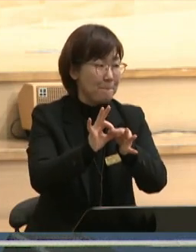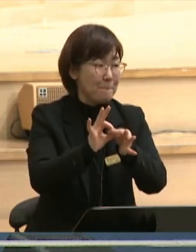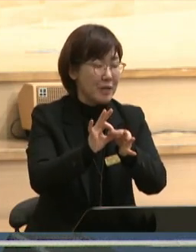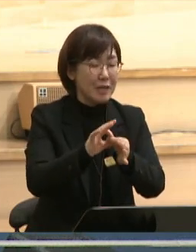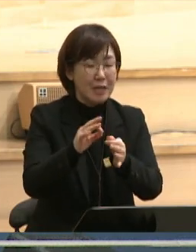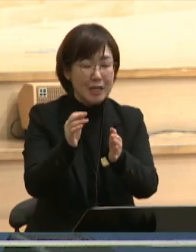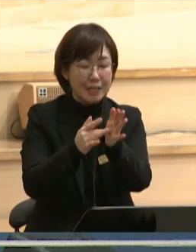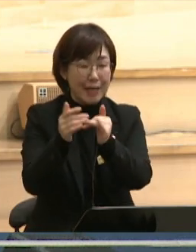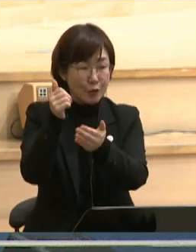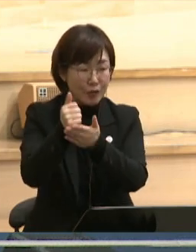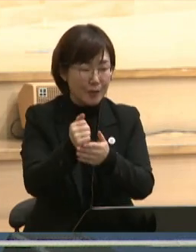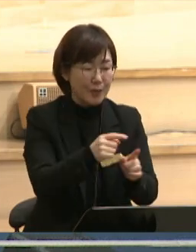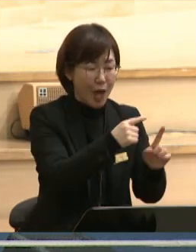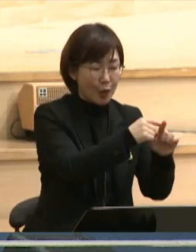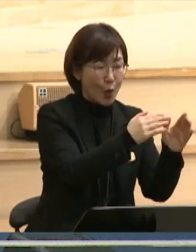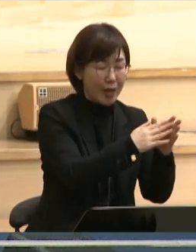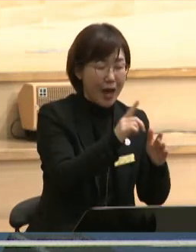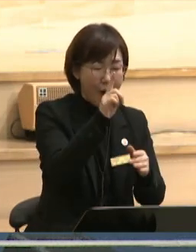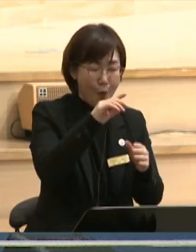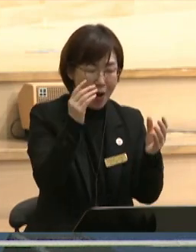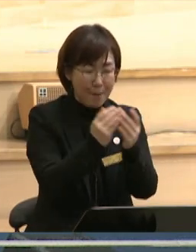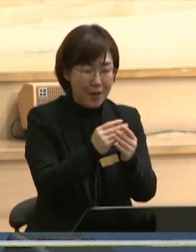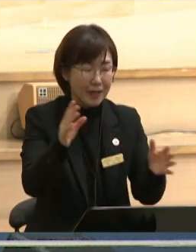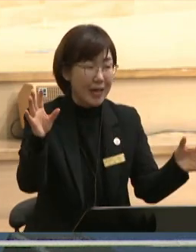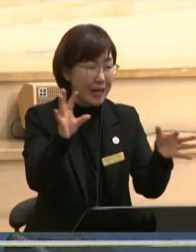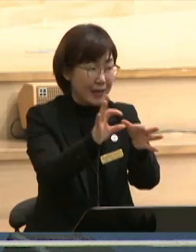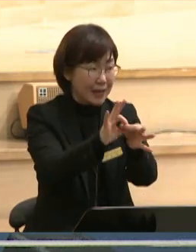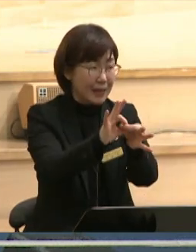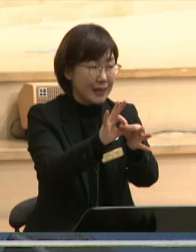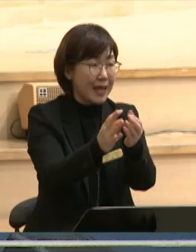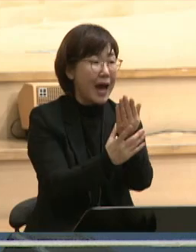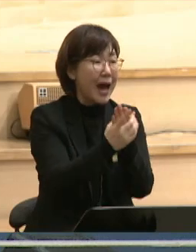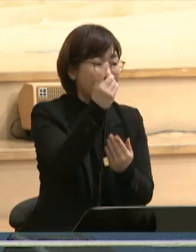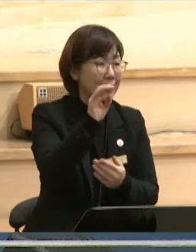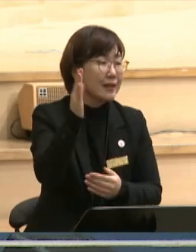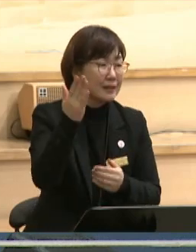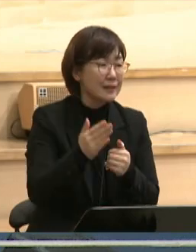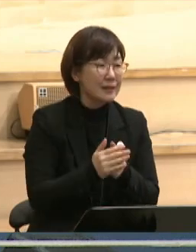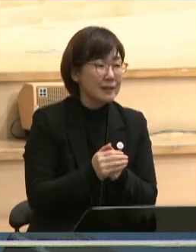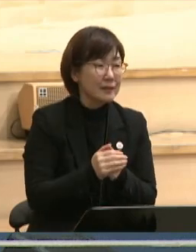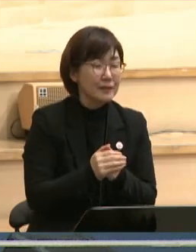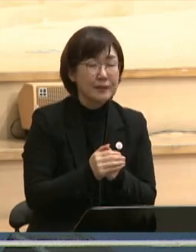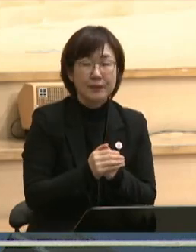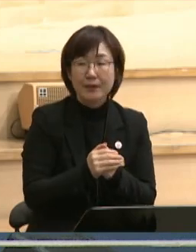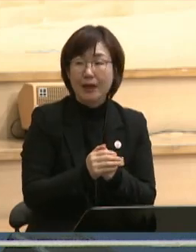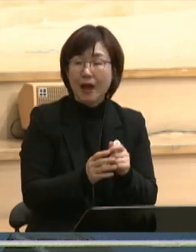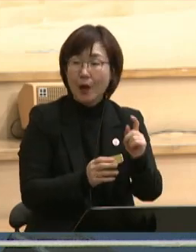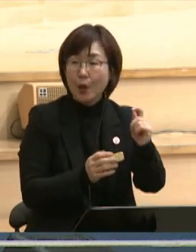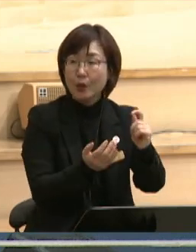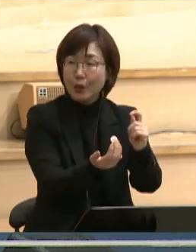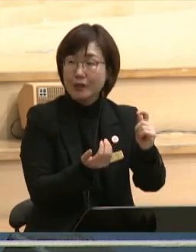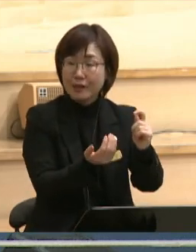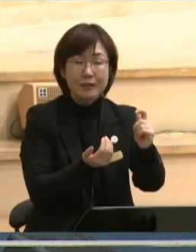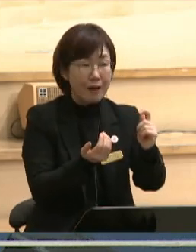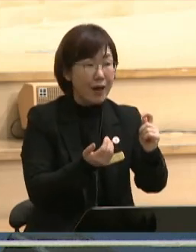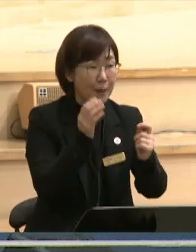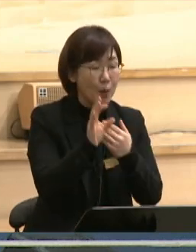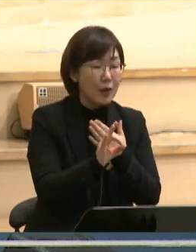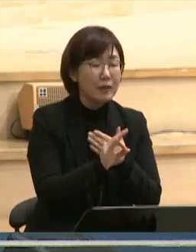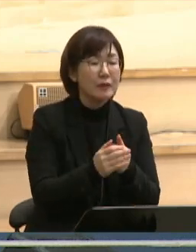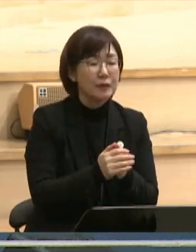거예요 교회와 완벽한 하나됨을 이루신 것입니다 고린도 전서를 보면 고린도 교회가